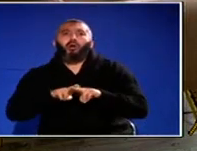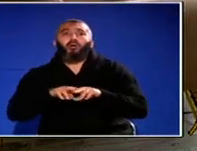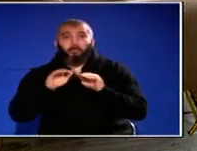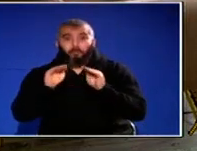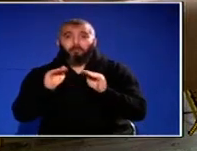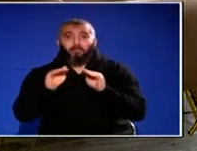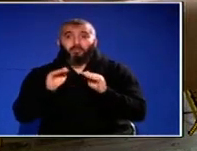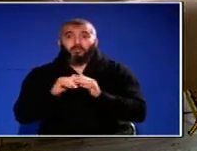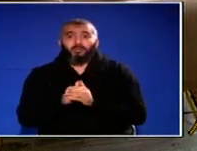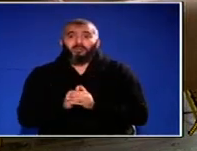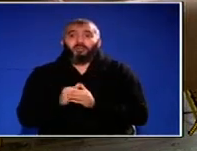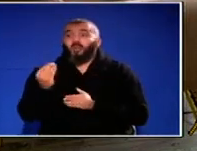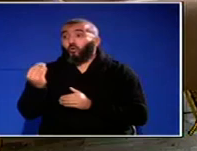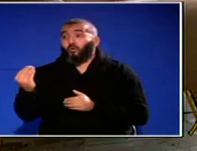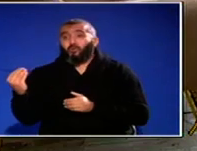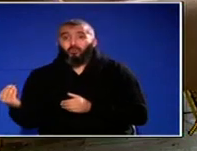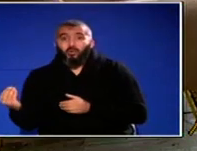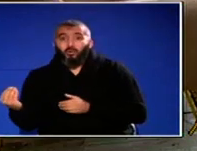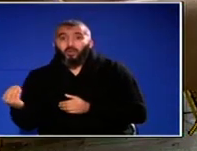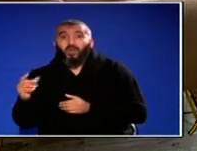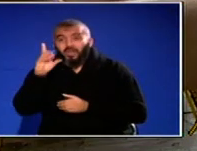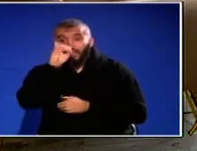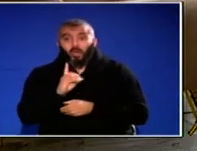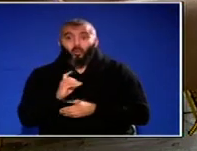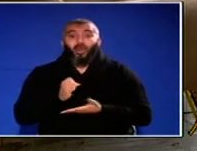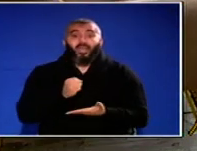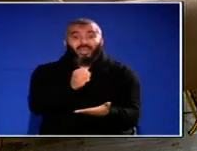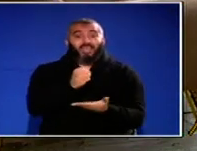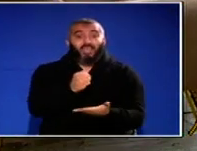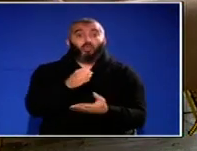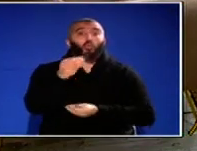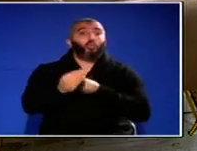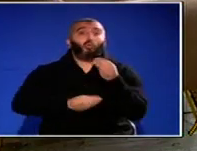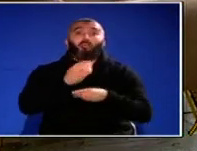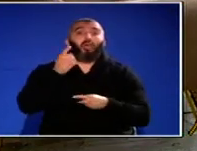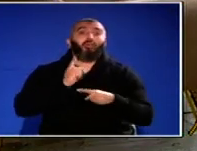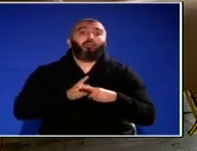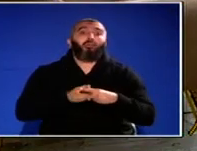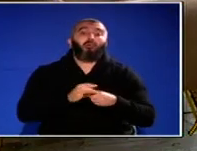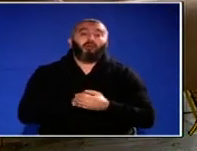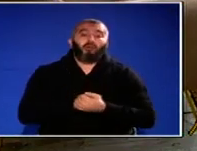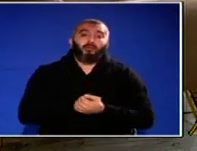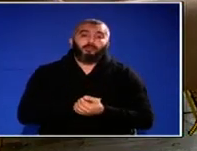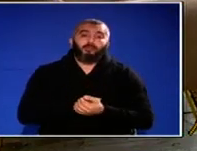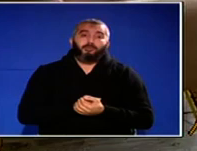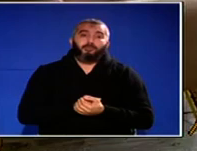أيضا هل يرث أولادها من جدته؟ هل يرث أولادها من جدته؟